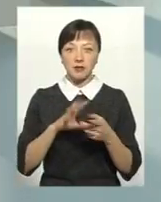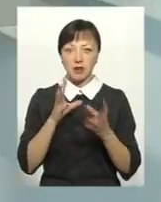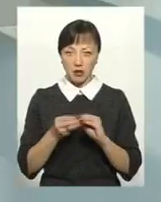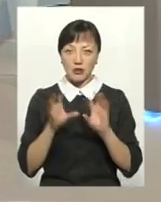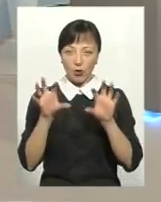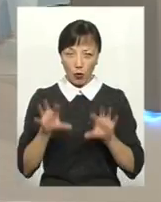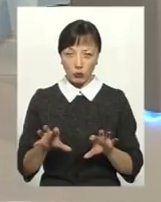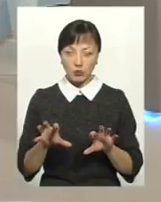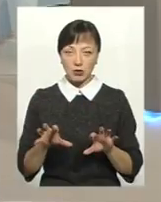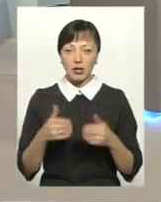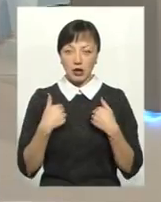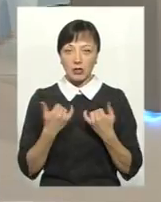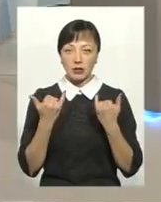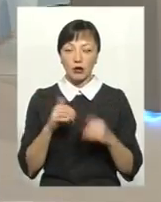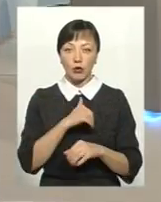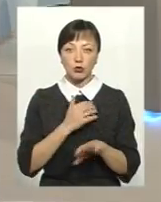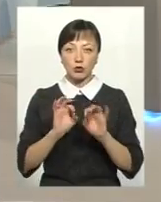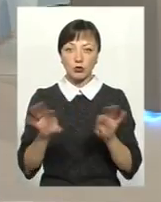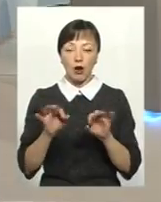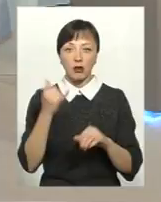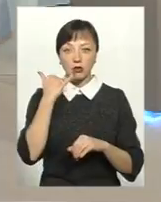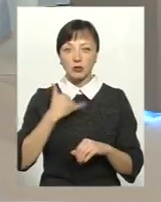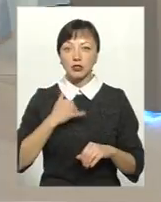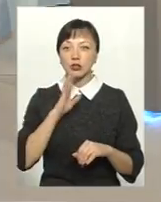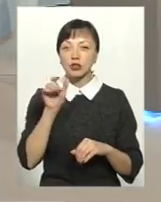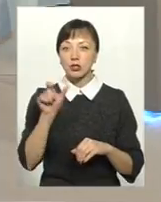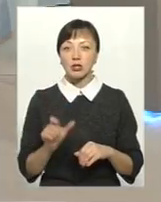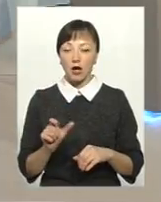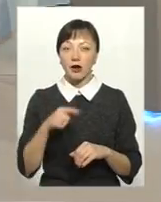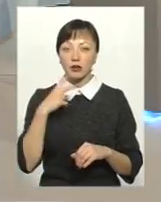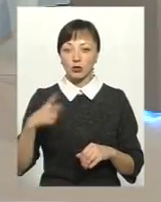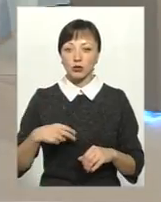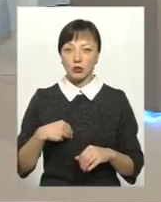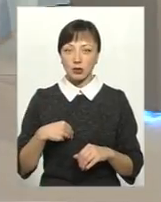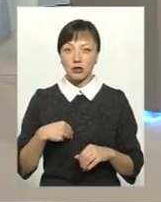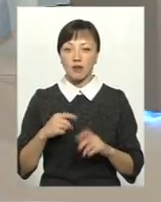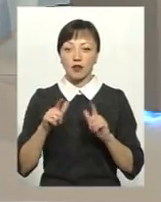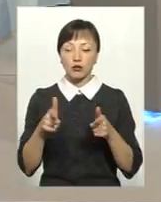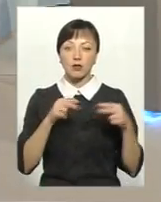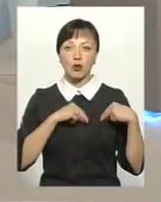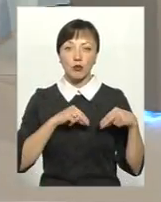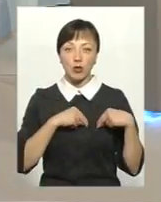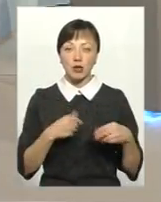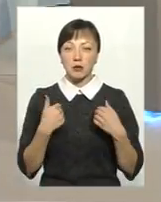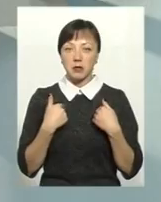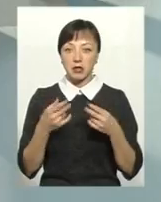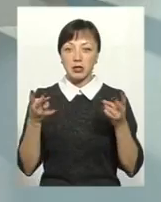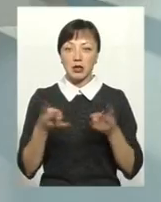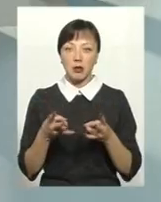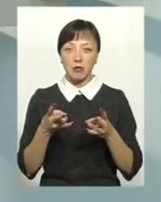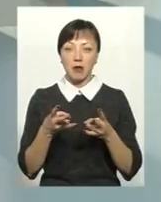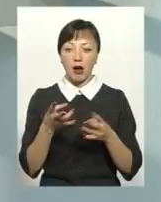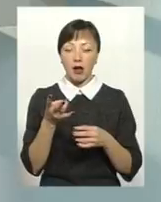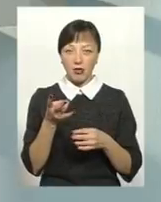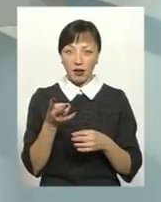законно? Тобто, я зараз хочу, тому що мені дзвонила жінка і каже, мені дочка влаштовується на роботу, і мені треба пройти